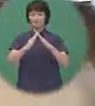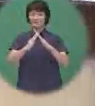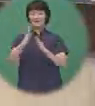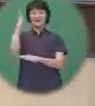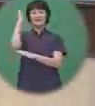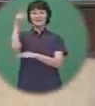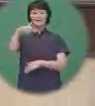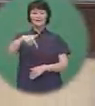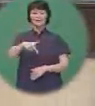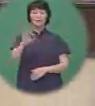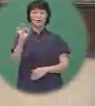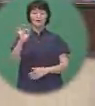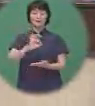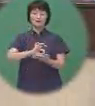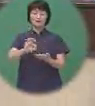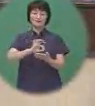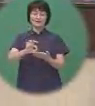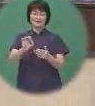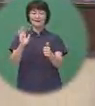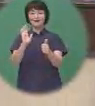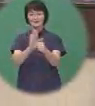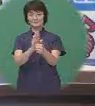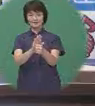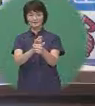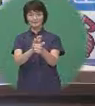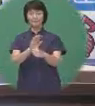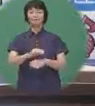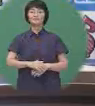政府の資金を活用して支援します。